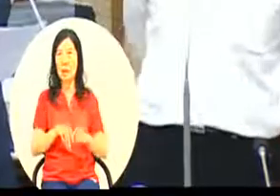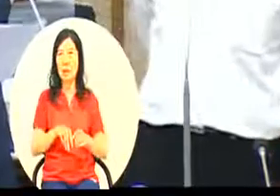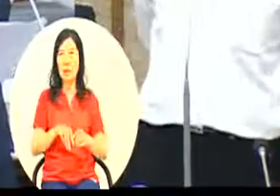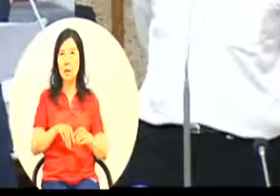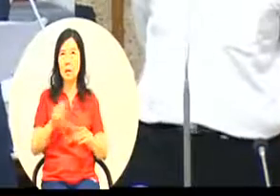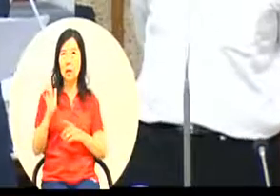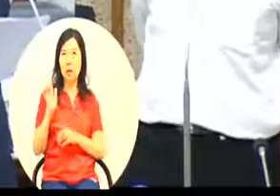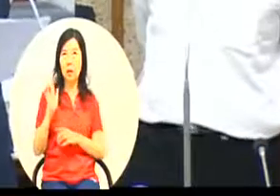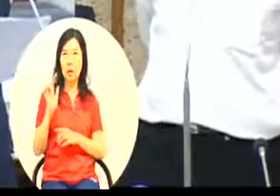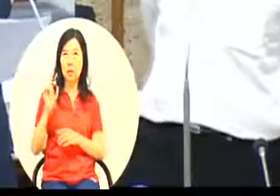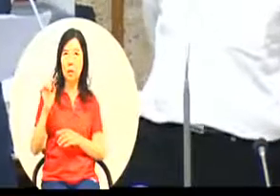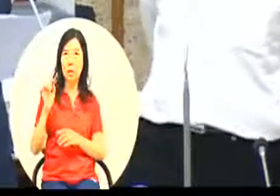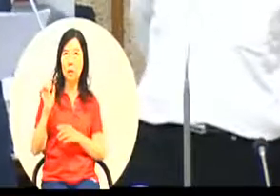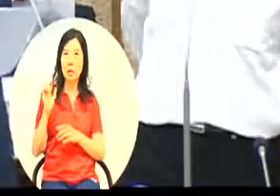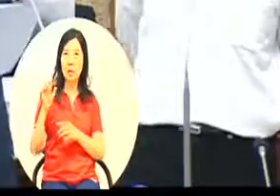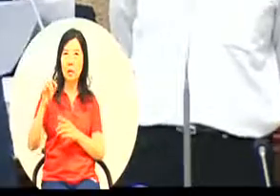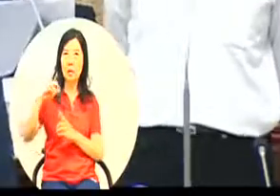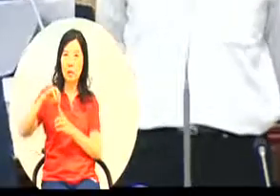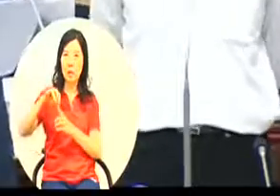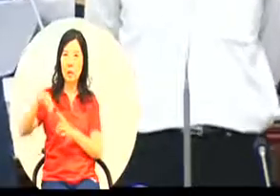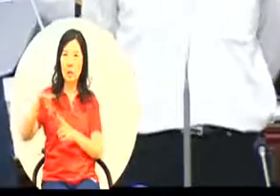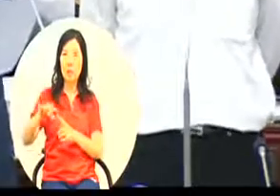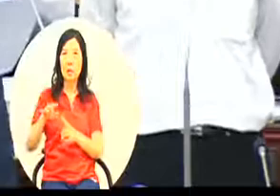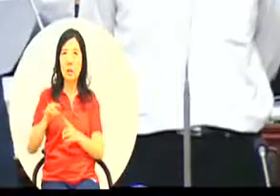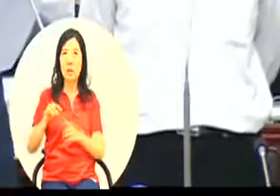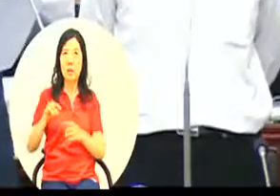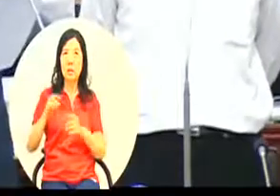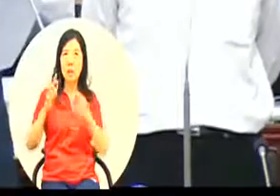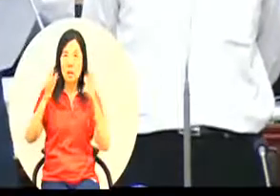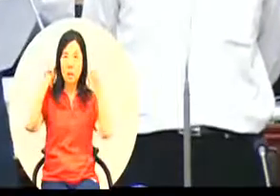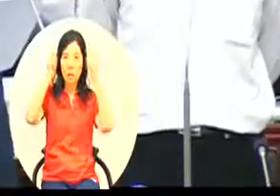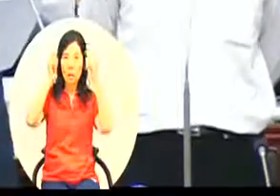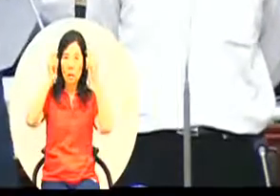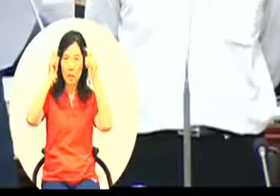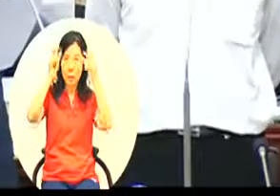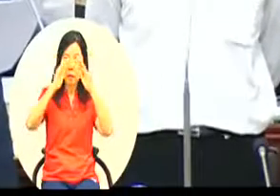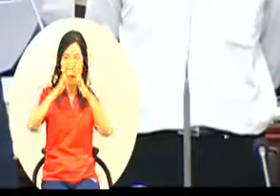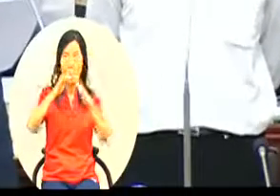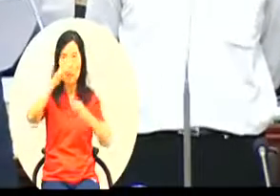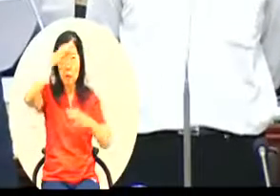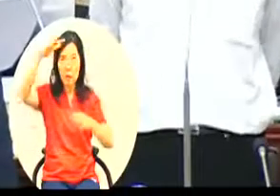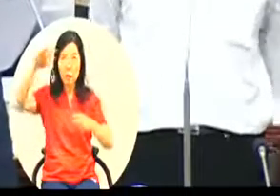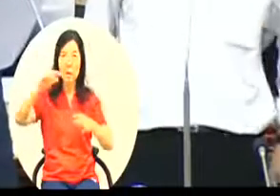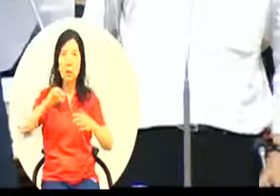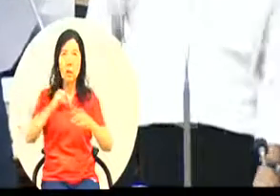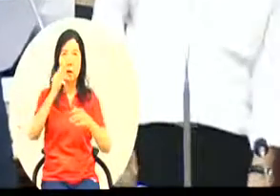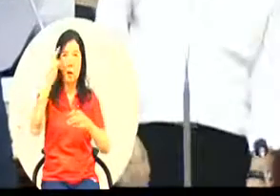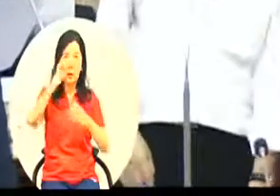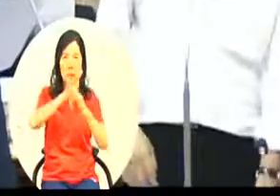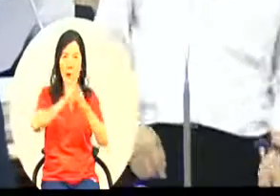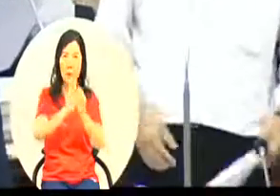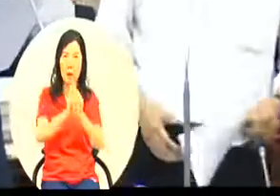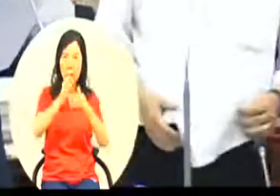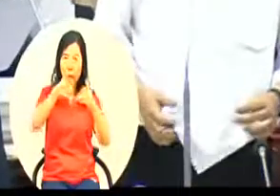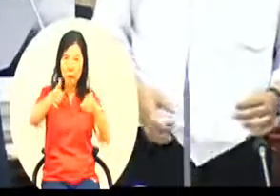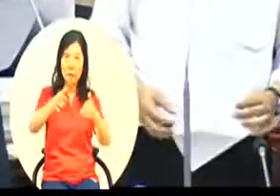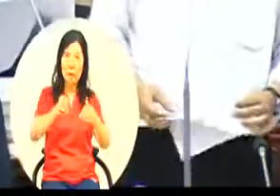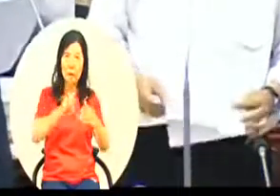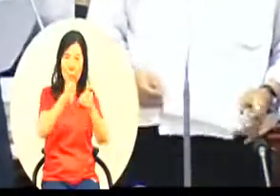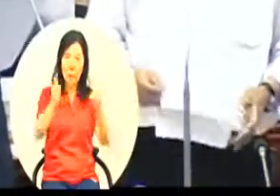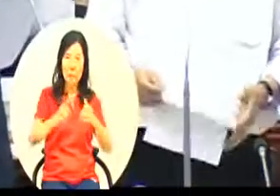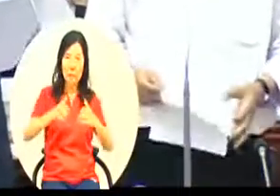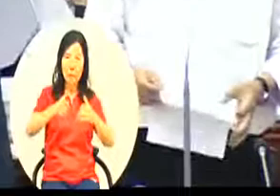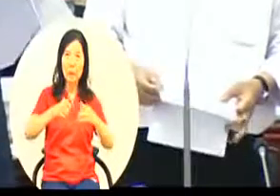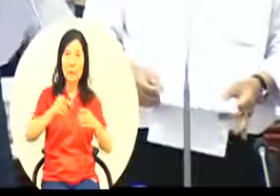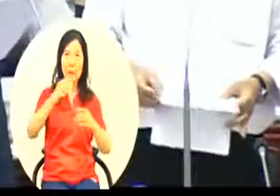车亭哈。都是在市区里面的，凤山、博爱路、民族路，这些都是凤山五